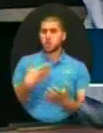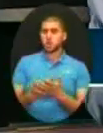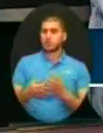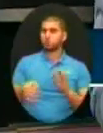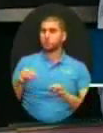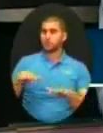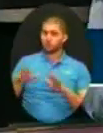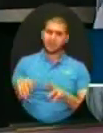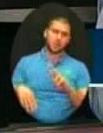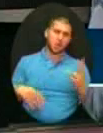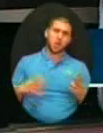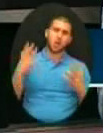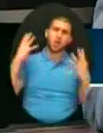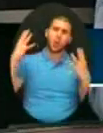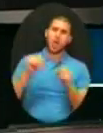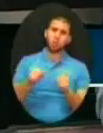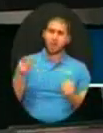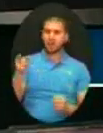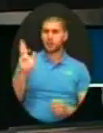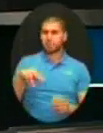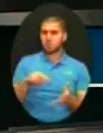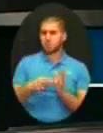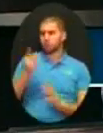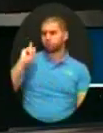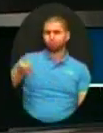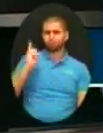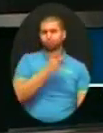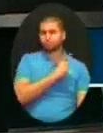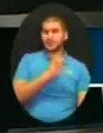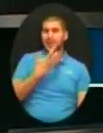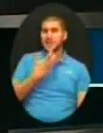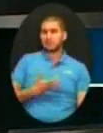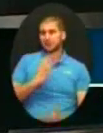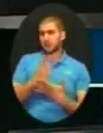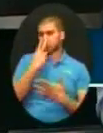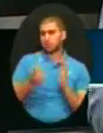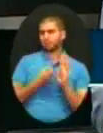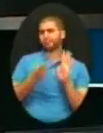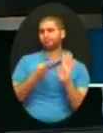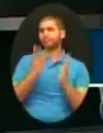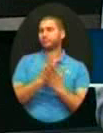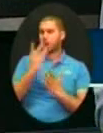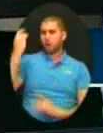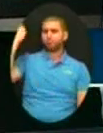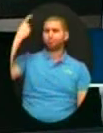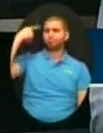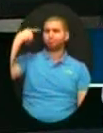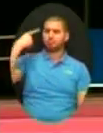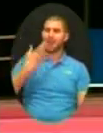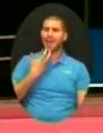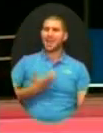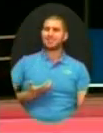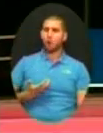צד שני, גדולי התורה, שהם גם מורים לפוליטיקאים מה לעשות, ובהם ליצמן, שראינו כבר כמה פעמים, כולנו. הוראות שהוא מקבל מהאדמו"ר